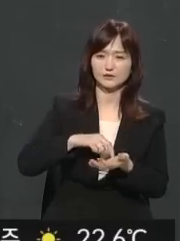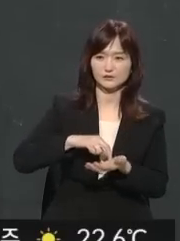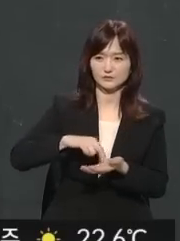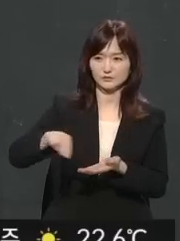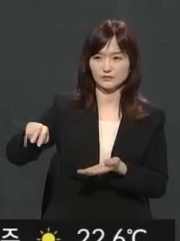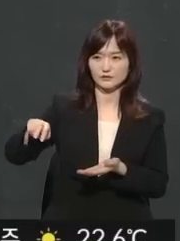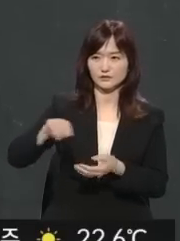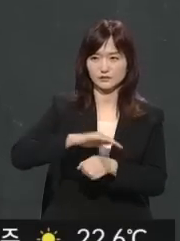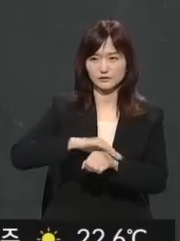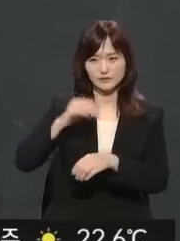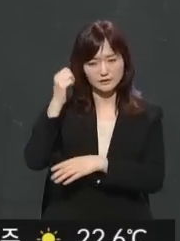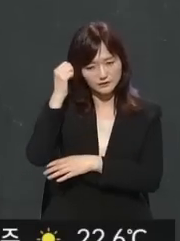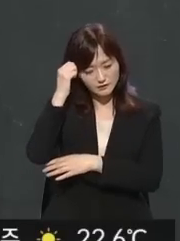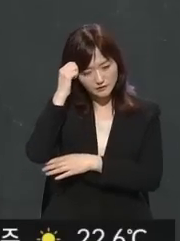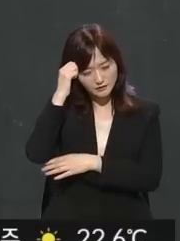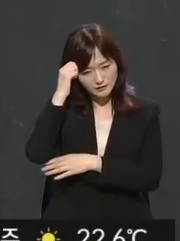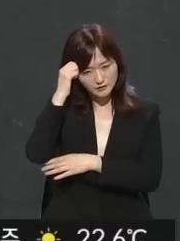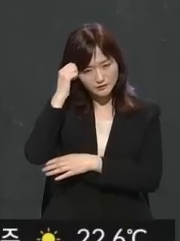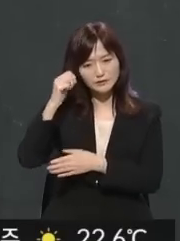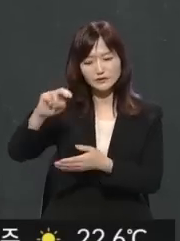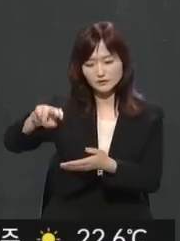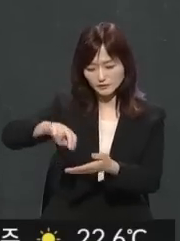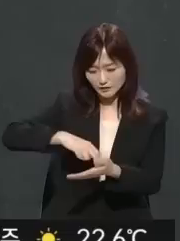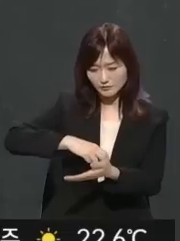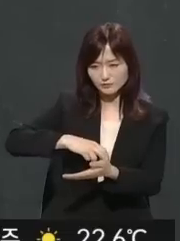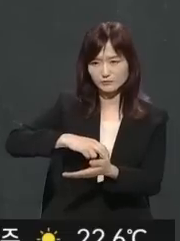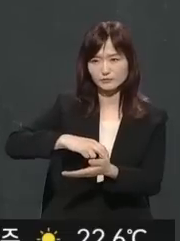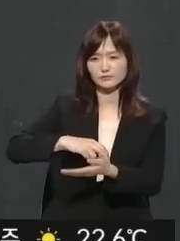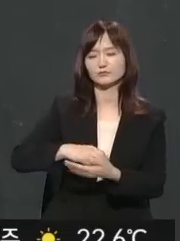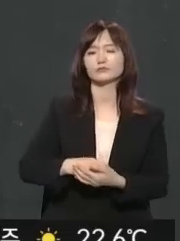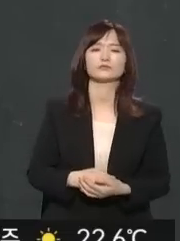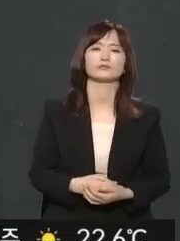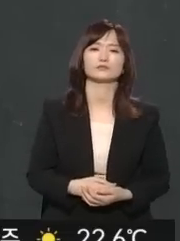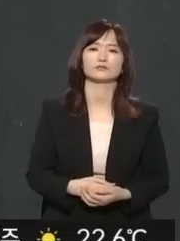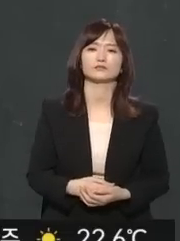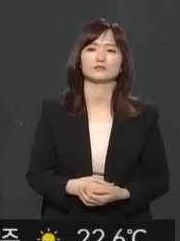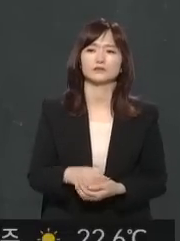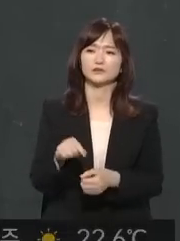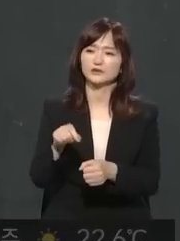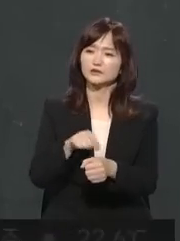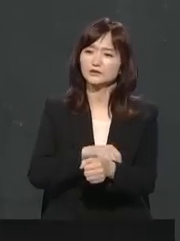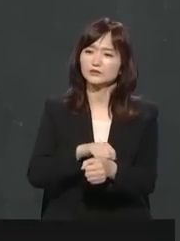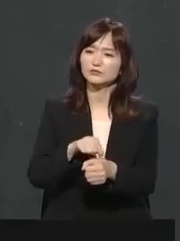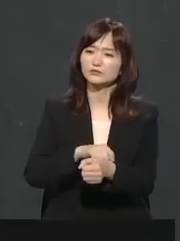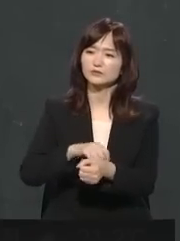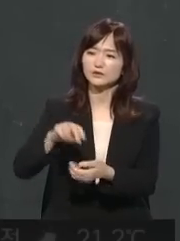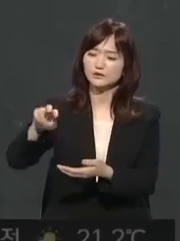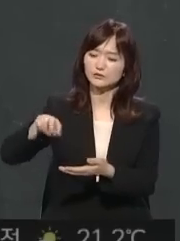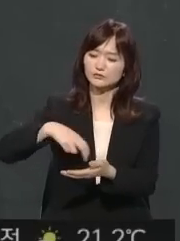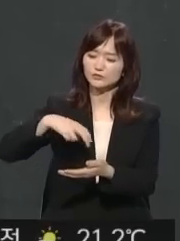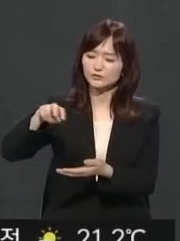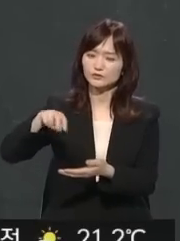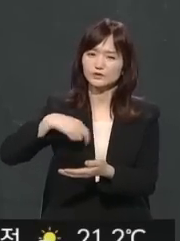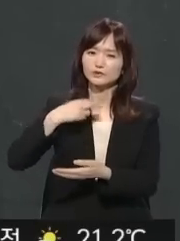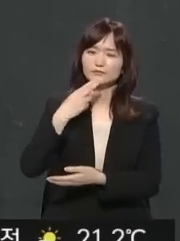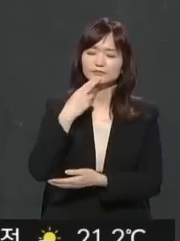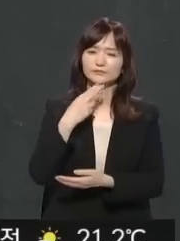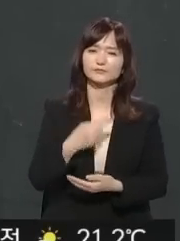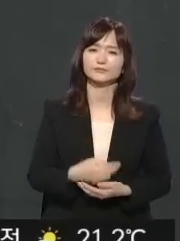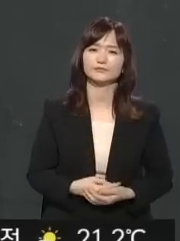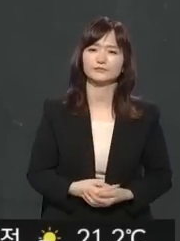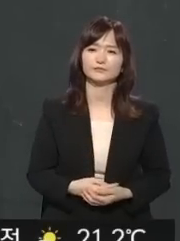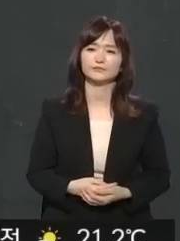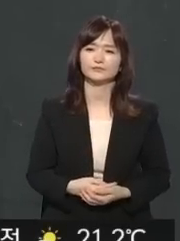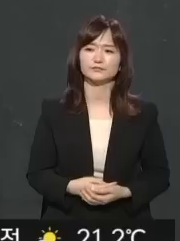오전에 굿모닝이라고 답문이 왔다라고 합니다 하지만 뭐 이후에 특별한 문자는 지금 나오지 않았는듯한 모습이 보이는데요